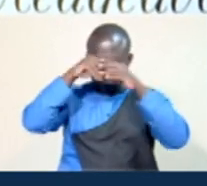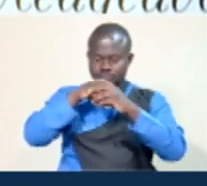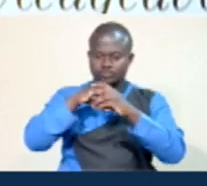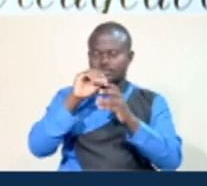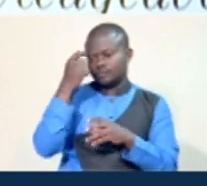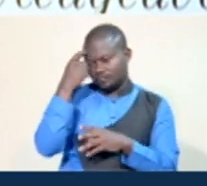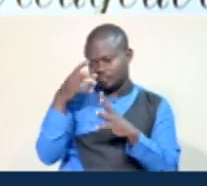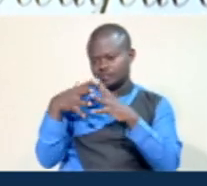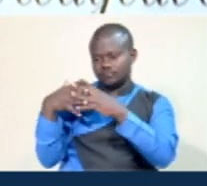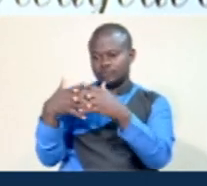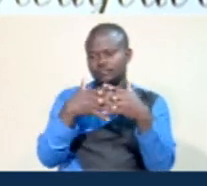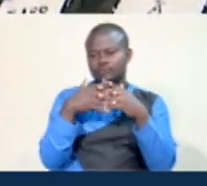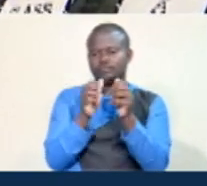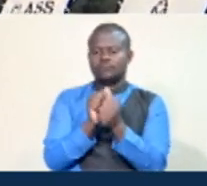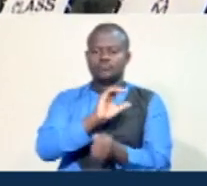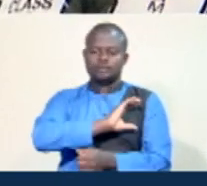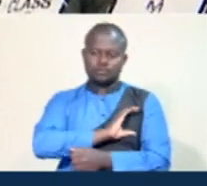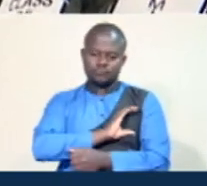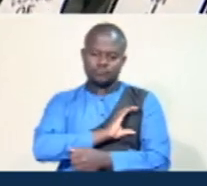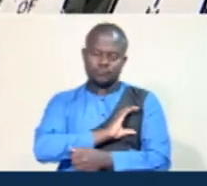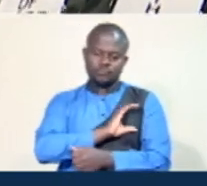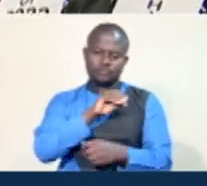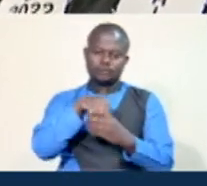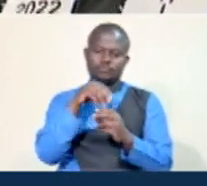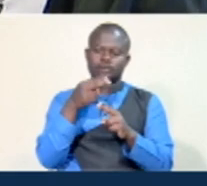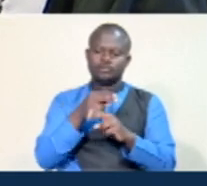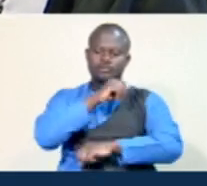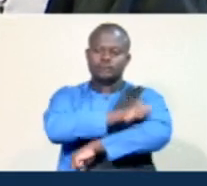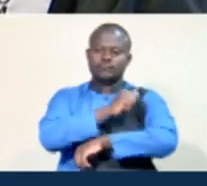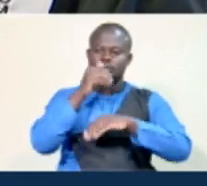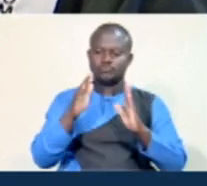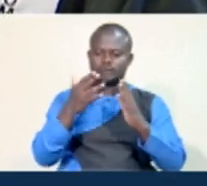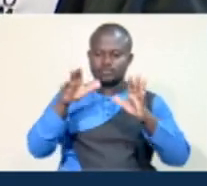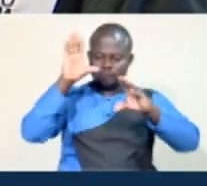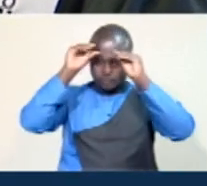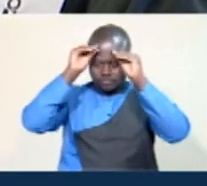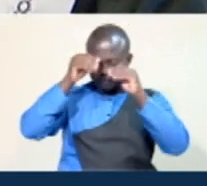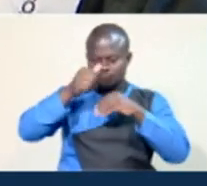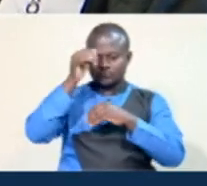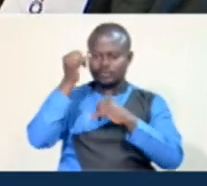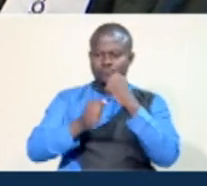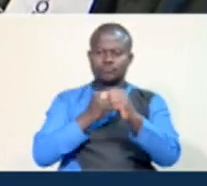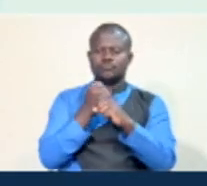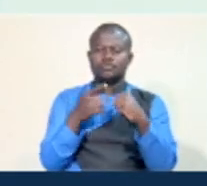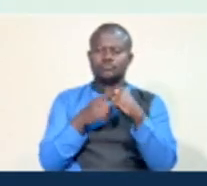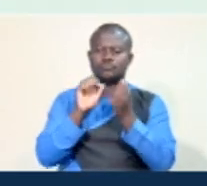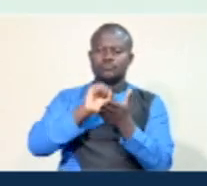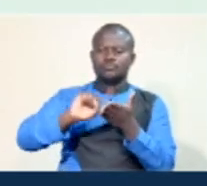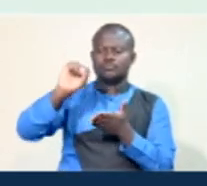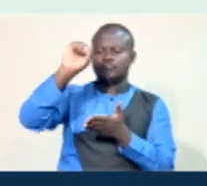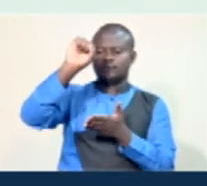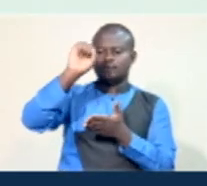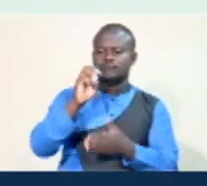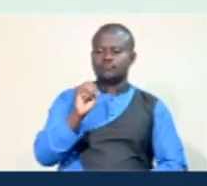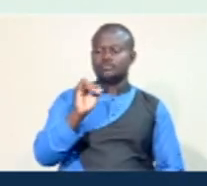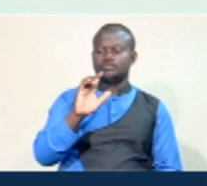Leta Zunze Ubumwe za Amerika na Canada. Mu izina ry'abanyeshuri barangije amasomo yabo asoza umwaka wa 6 w'amashuri yisumbuye,